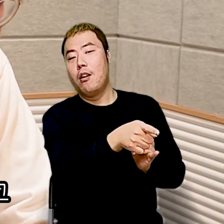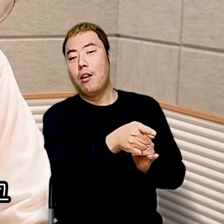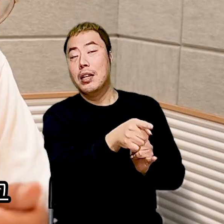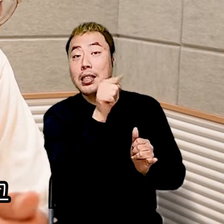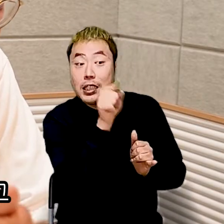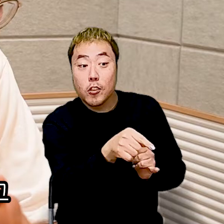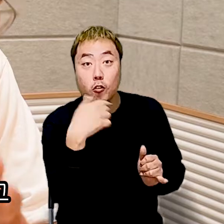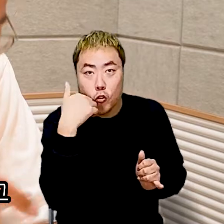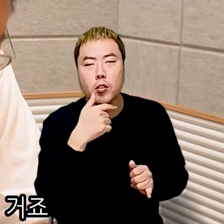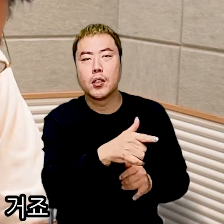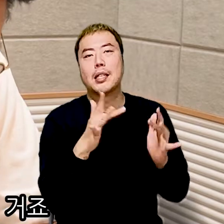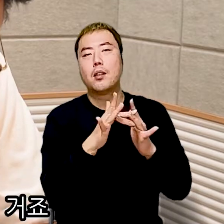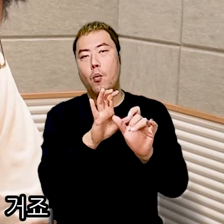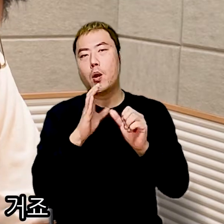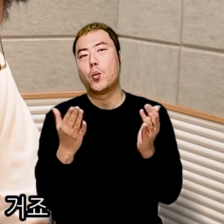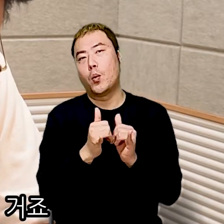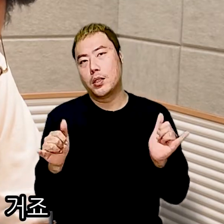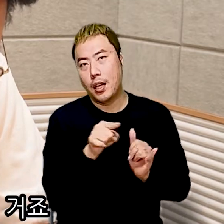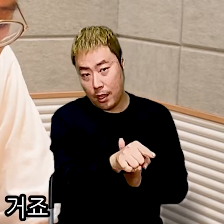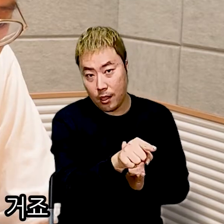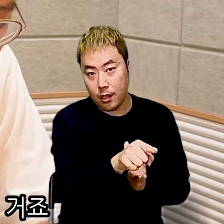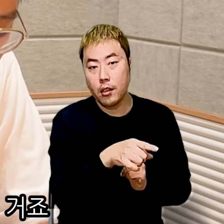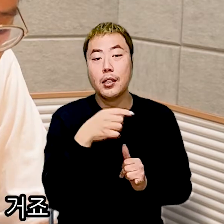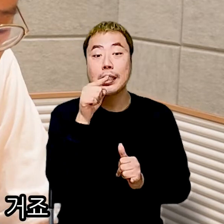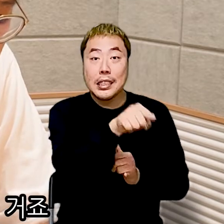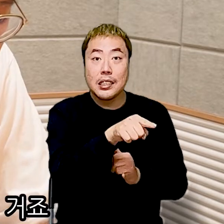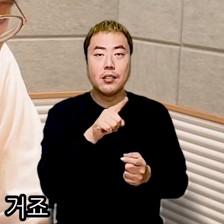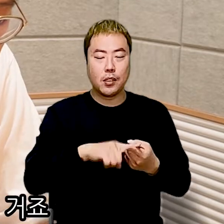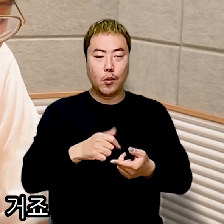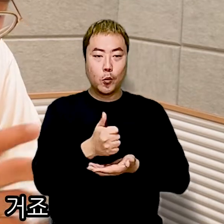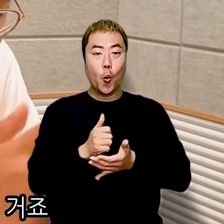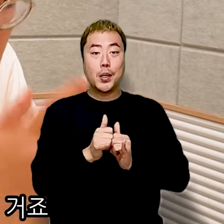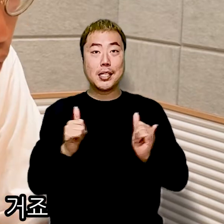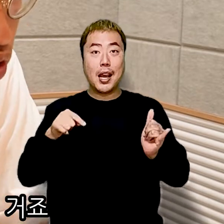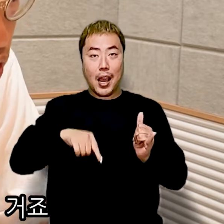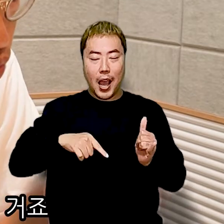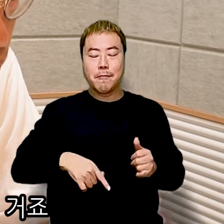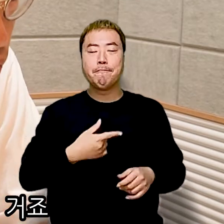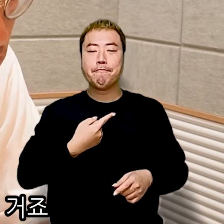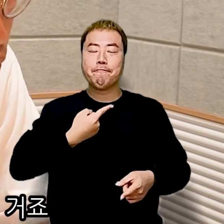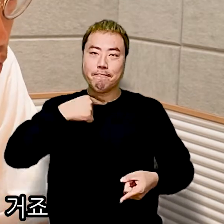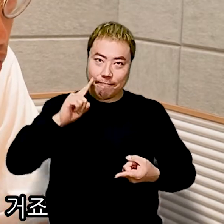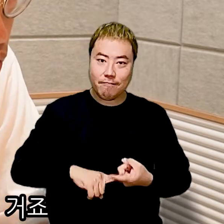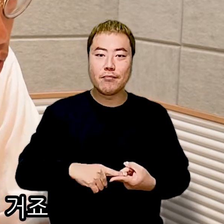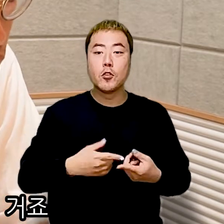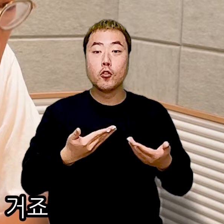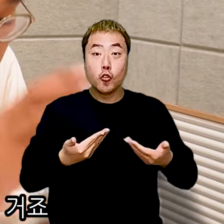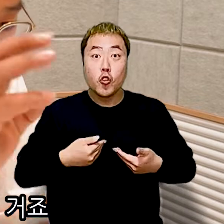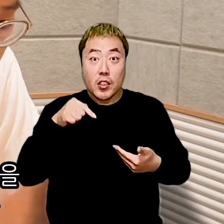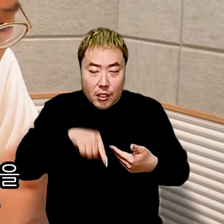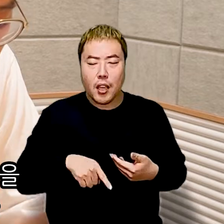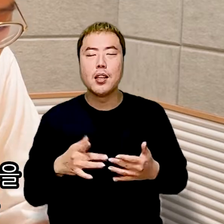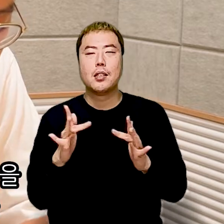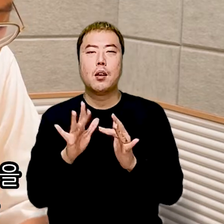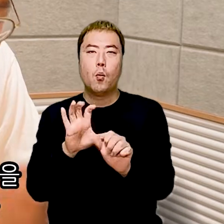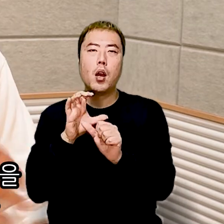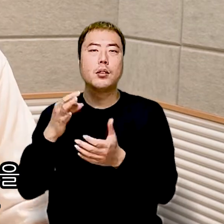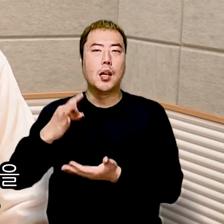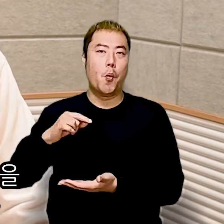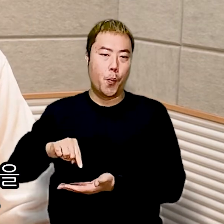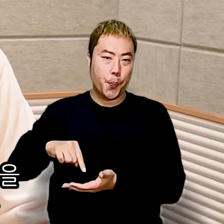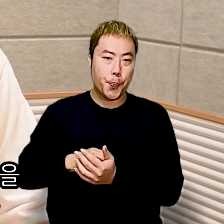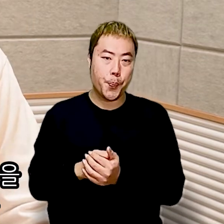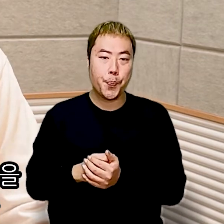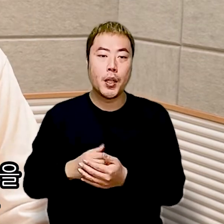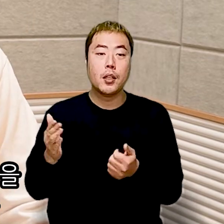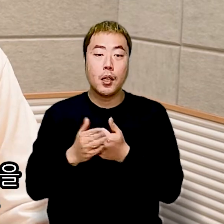그 플랫폼 노동자고 이런 소비자의 욕구를 충족시켜주는 자본이 이제 플랫폼 자본인 거죠. 플랫폼 자본은